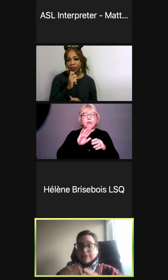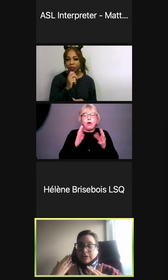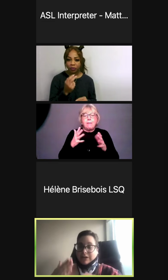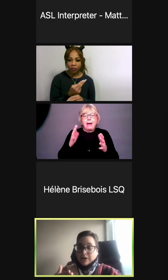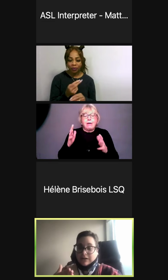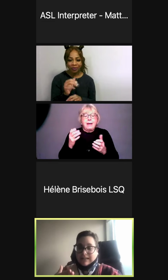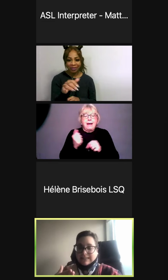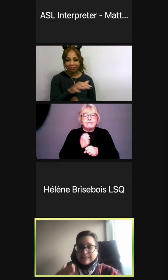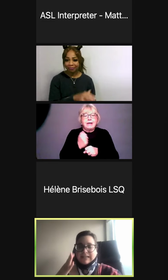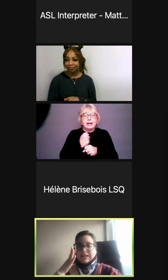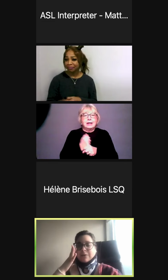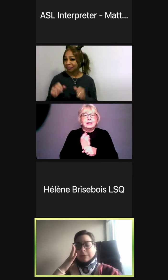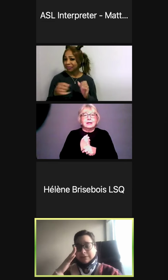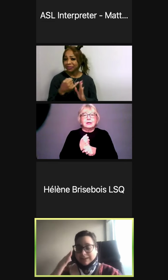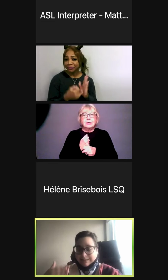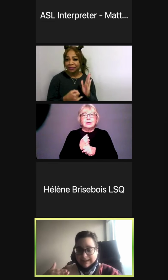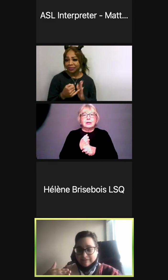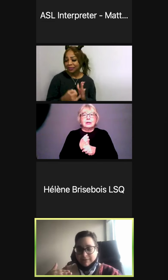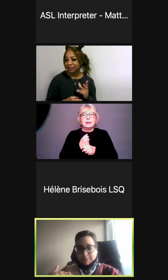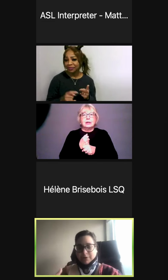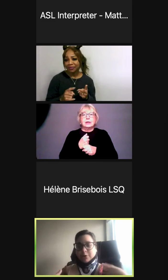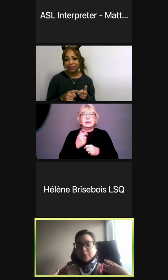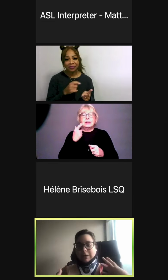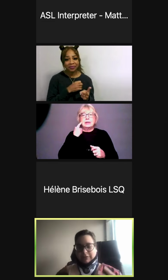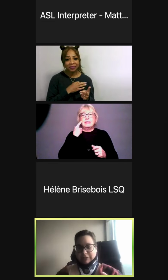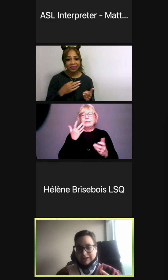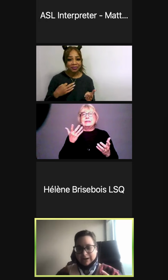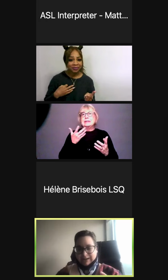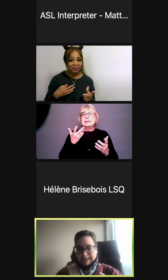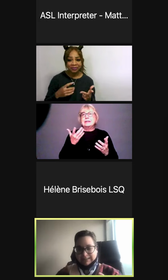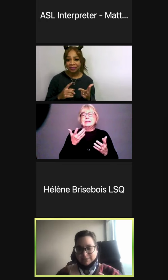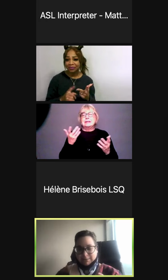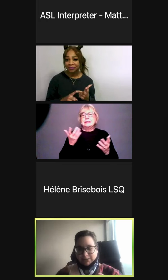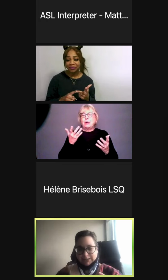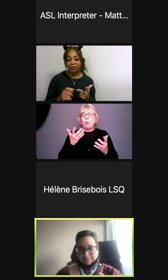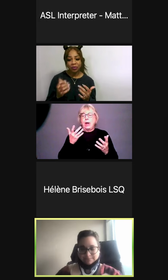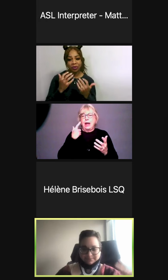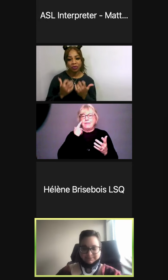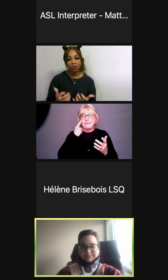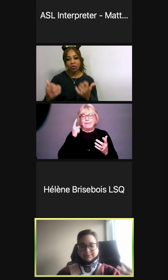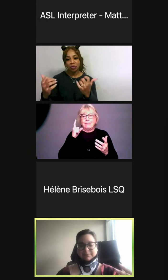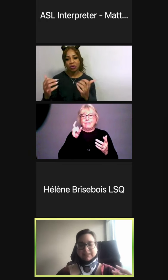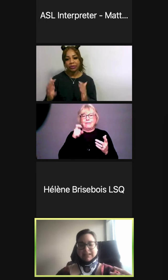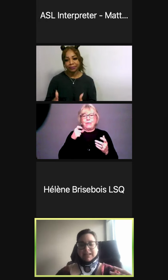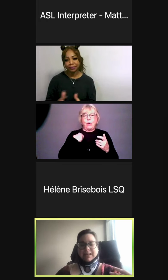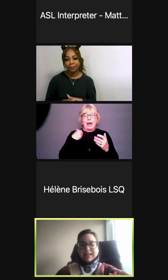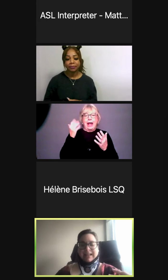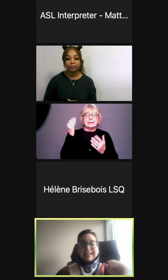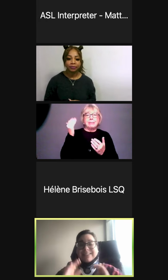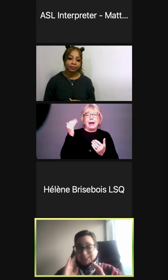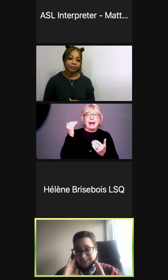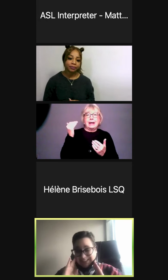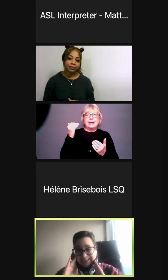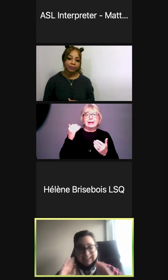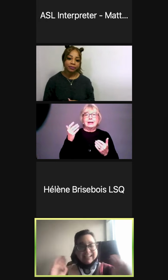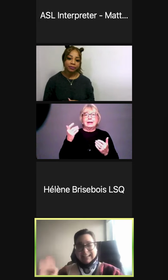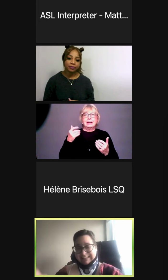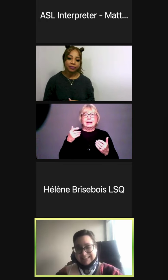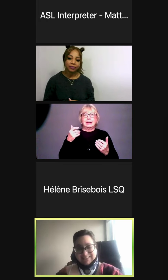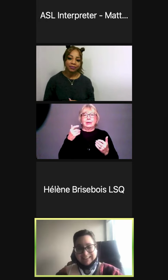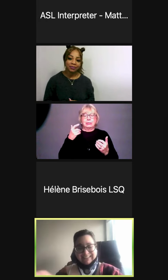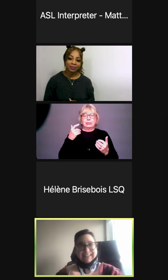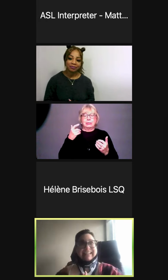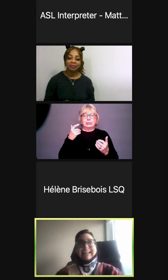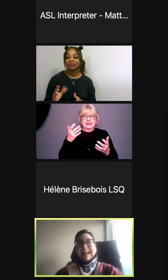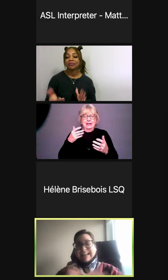mais à quoi devront s'attendre les personnes qui vont utiliser cet espace, que ce soit des